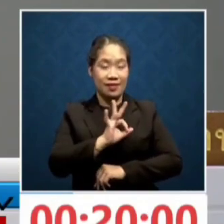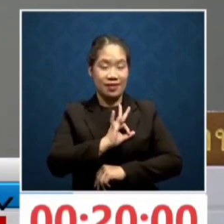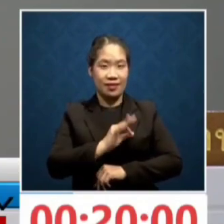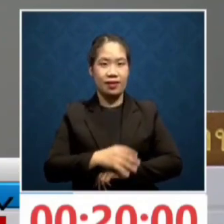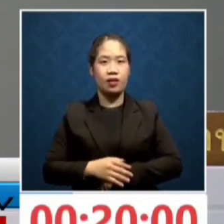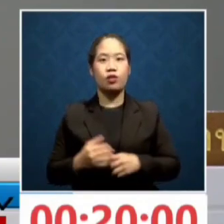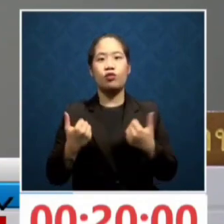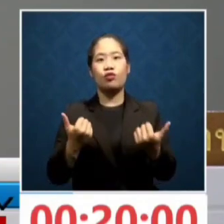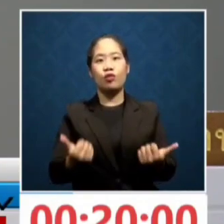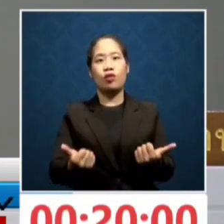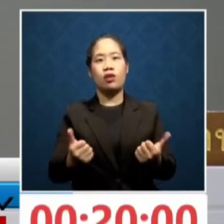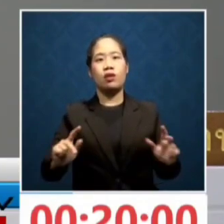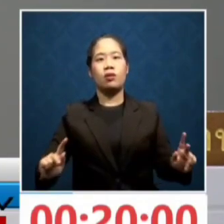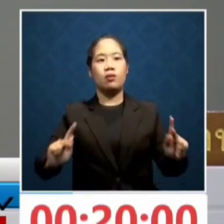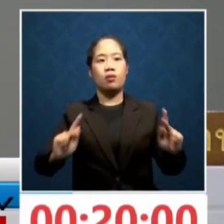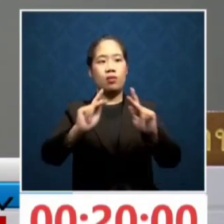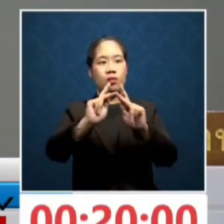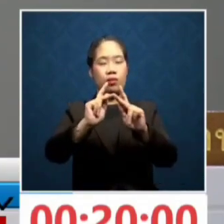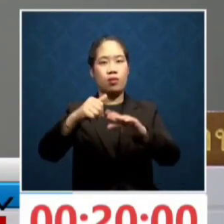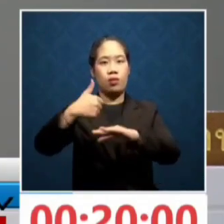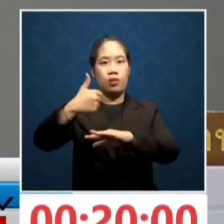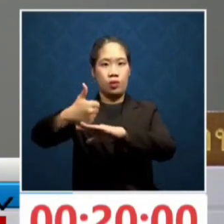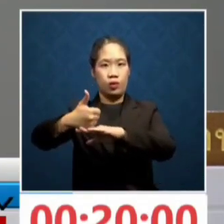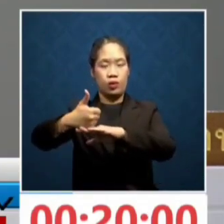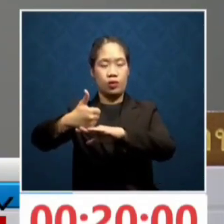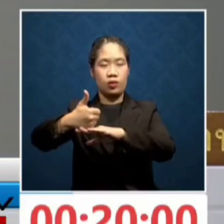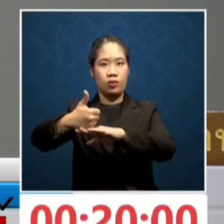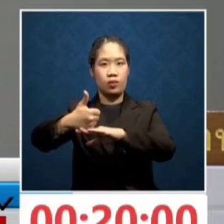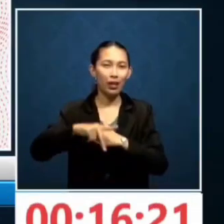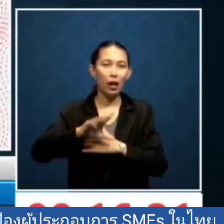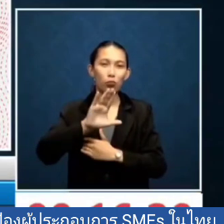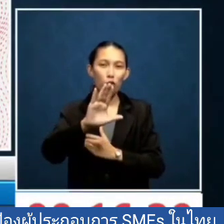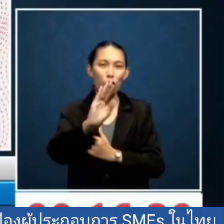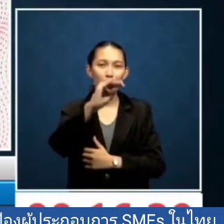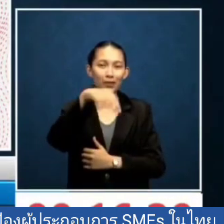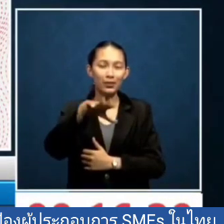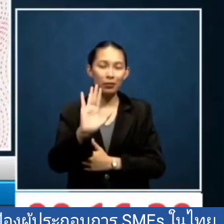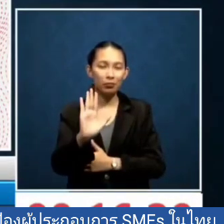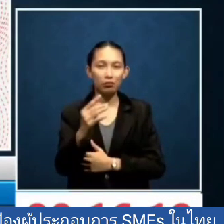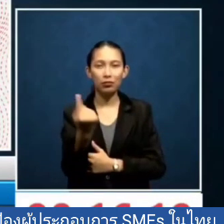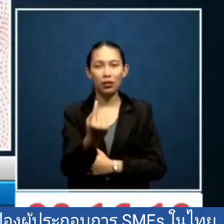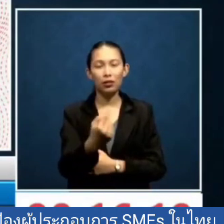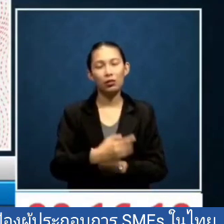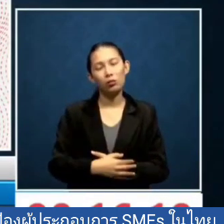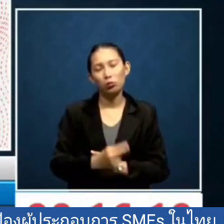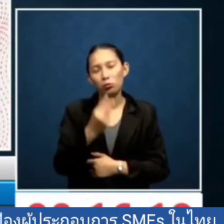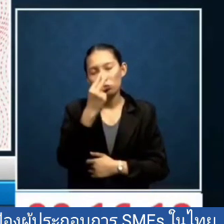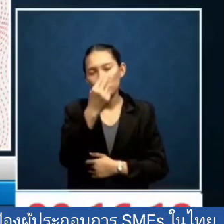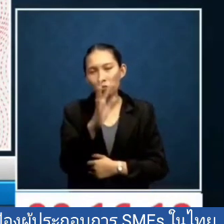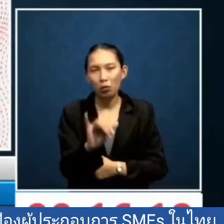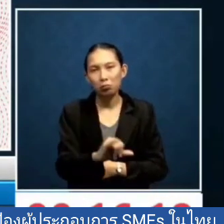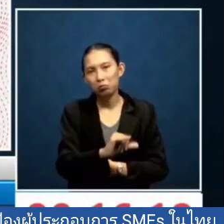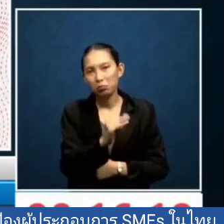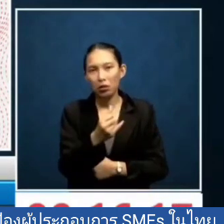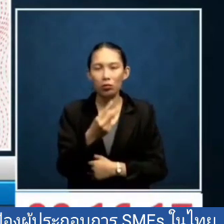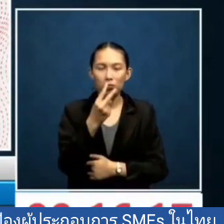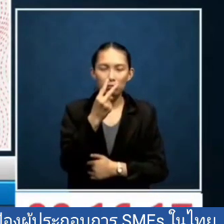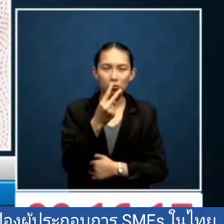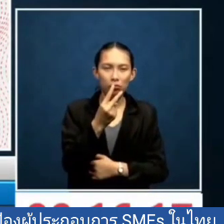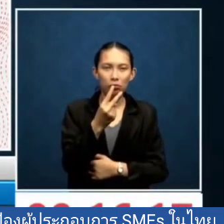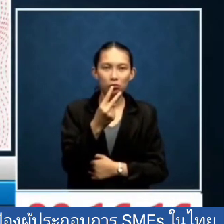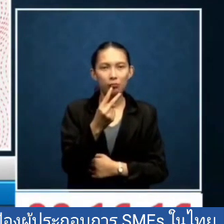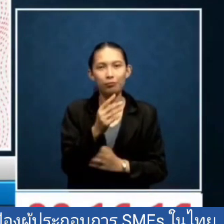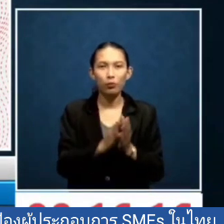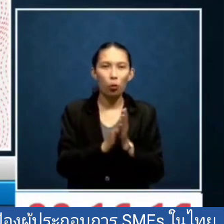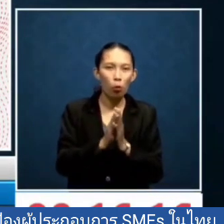กระทู้ถามประกอบด้วยกระทู้ถามเป็นหนังสือจำนวน 2เรื่องได้แก่เรื่องของให้รัฐบาลเสนอมาตรการแก้ไขปัญหาการครอบงามของอีคอมเมิร์ซ